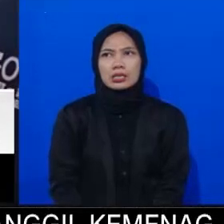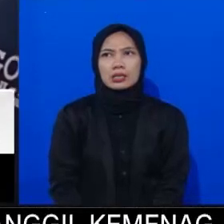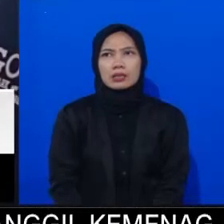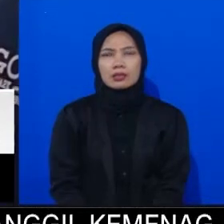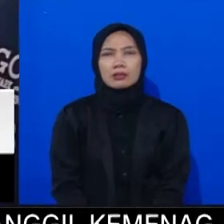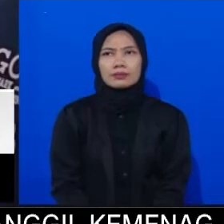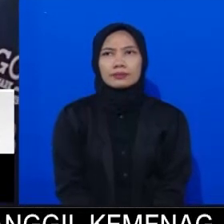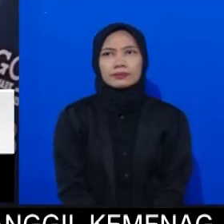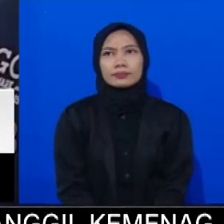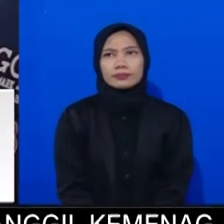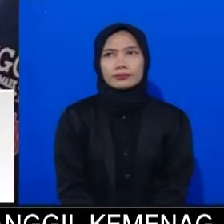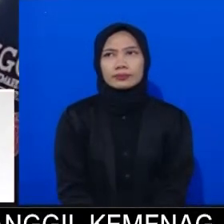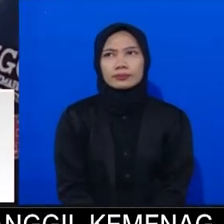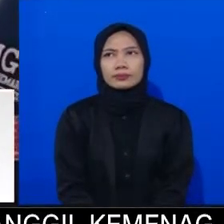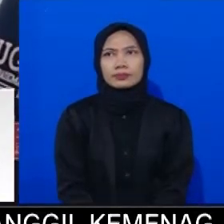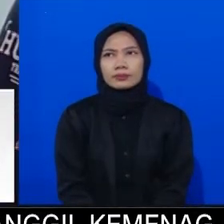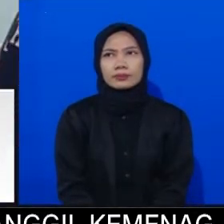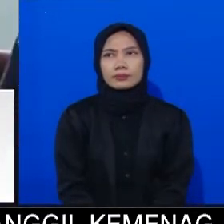sakit.